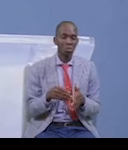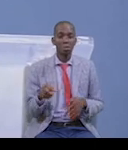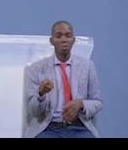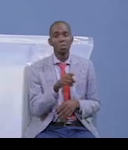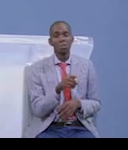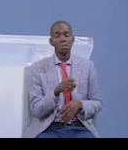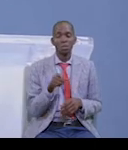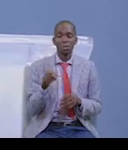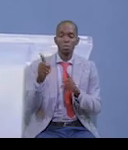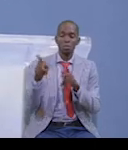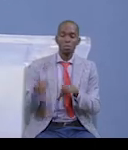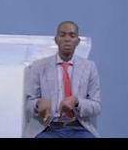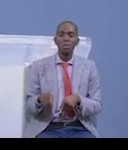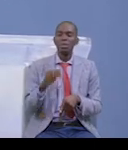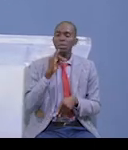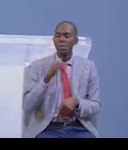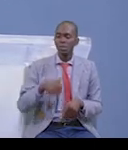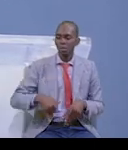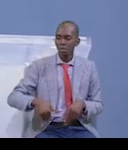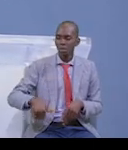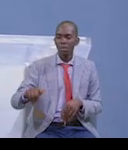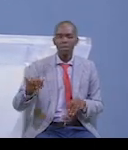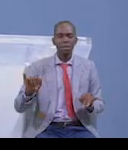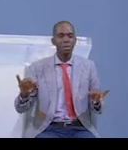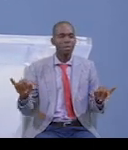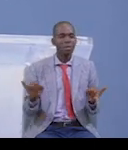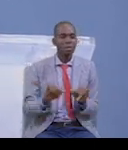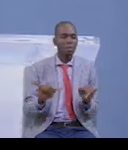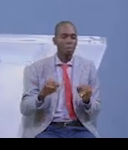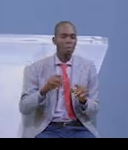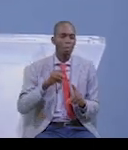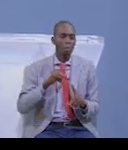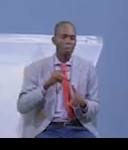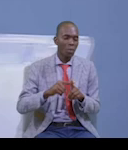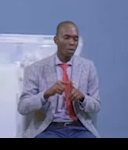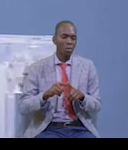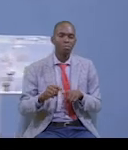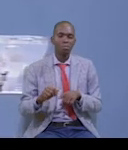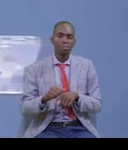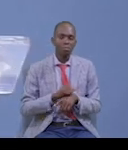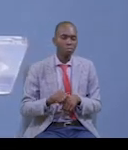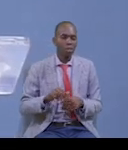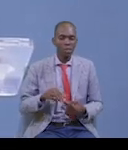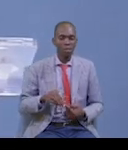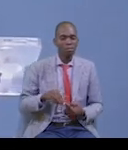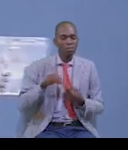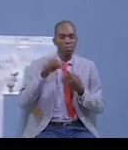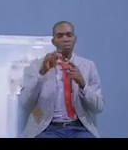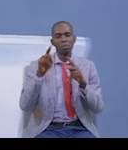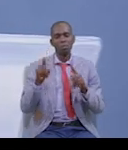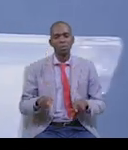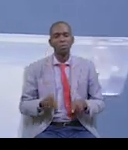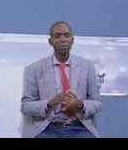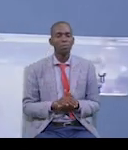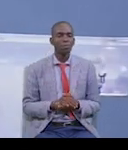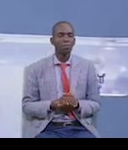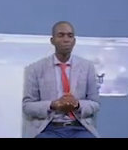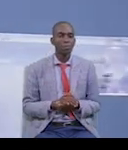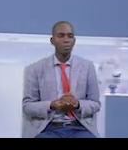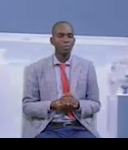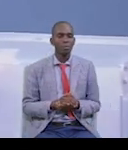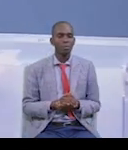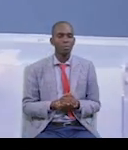the same positive, practical, peculiar. వారు ఇంకను క్రియాత్మకమైన సానుకూలమైన